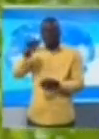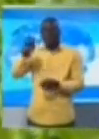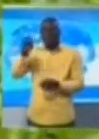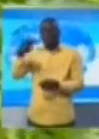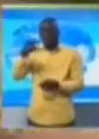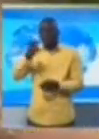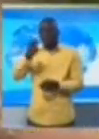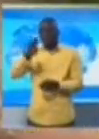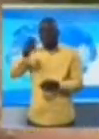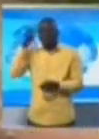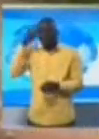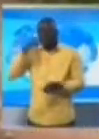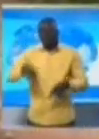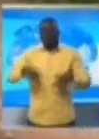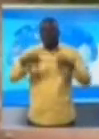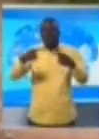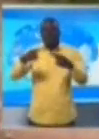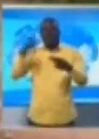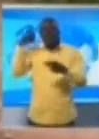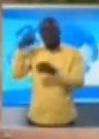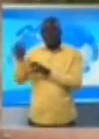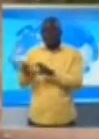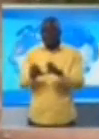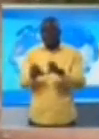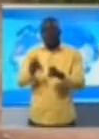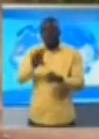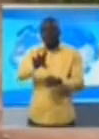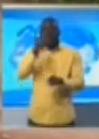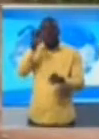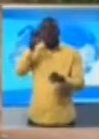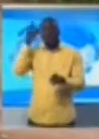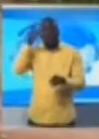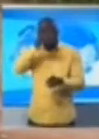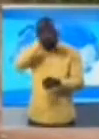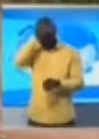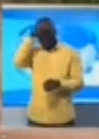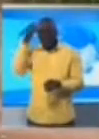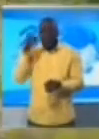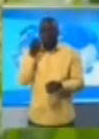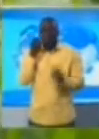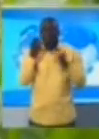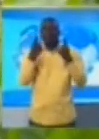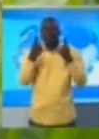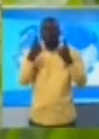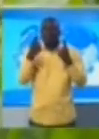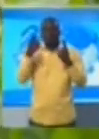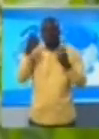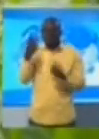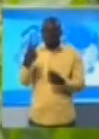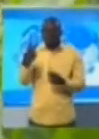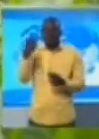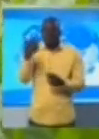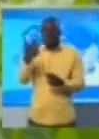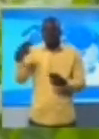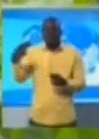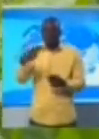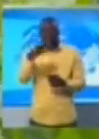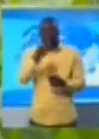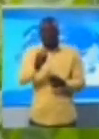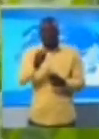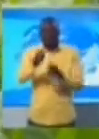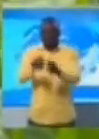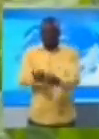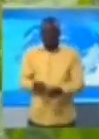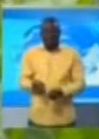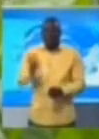rendu à Kampala, où il a été édifié par le champ de Koudoua Koudakalo. Sur 3 hectares, l'agriculteur attend près